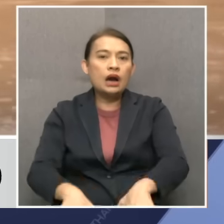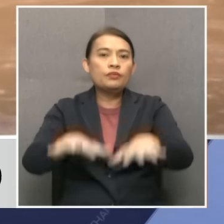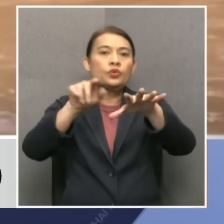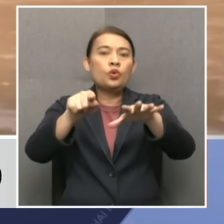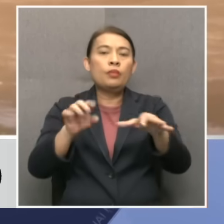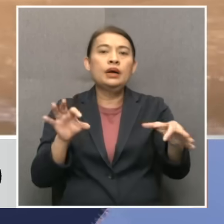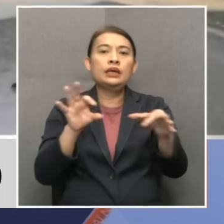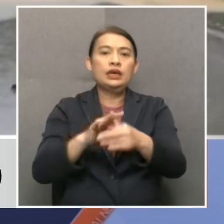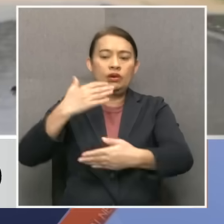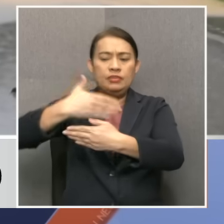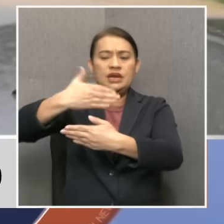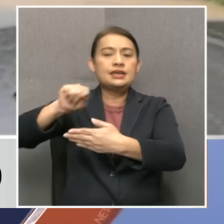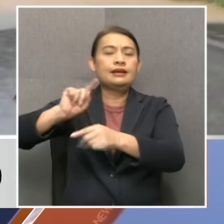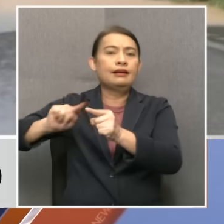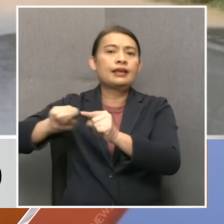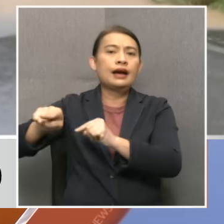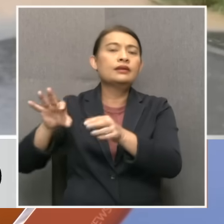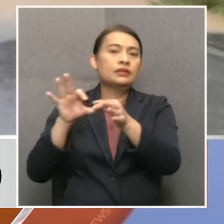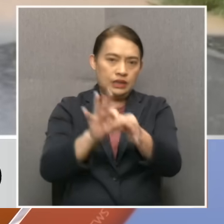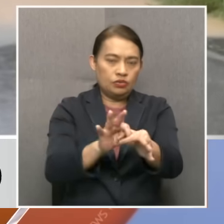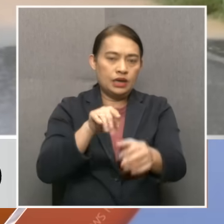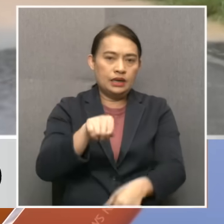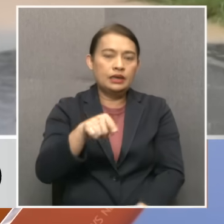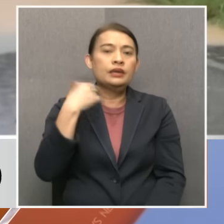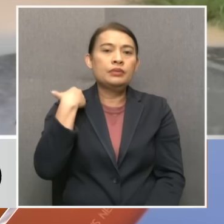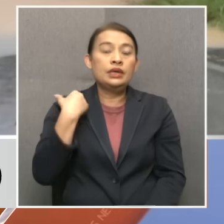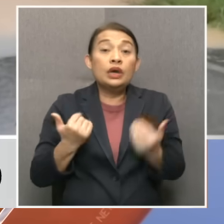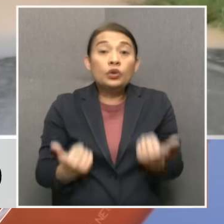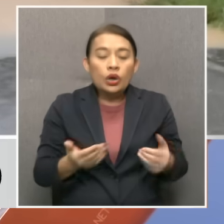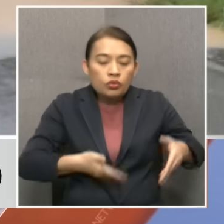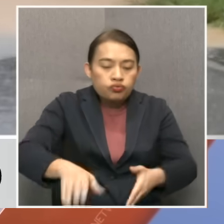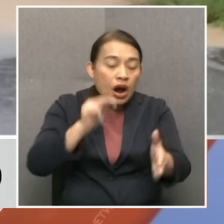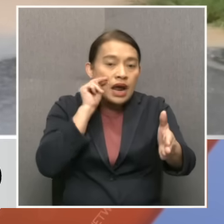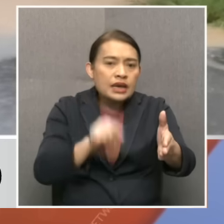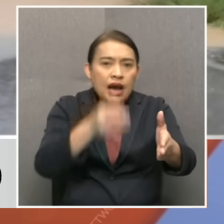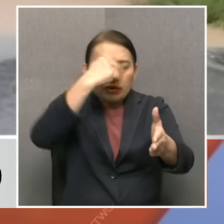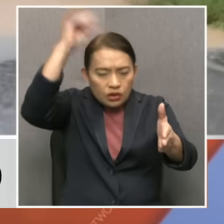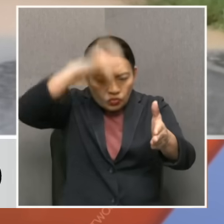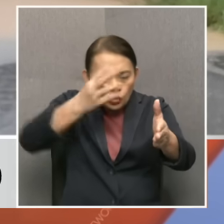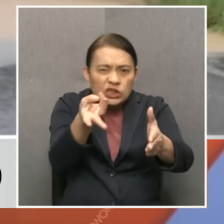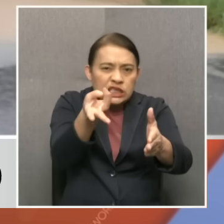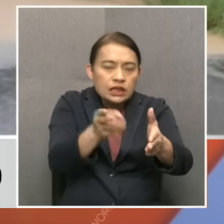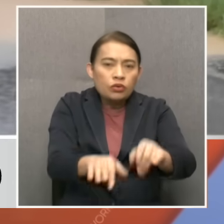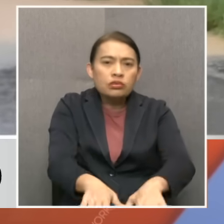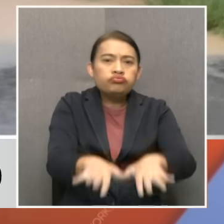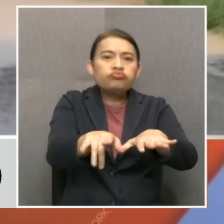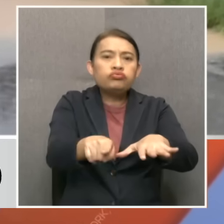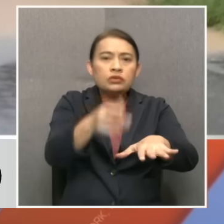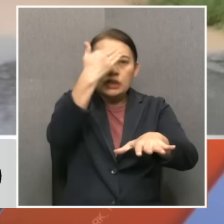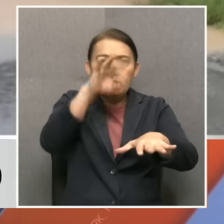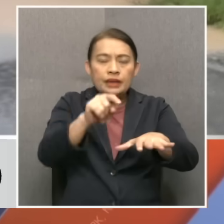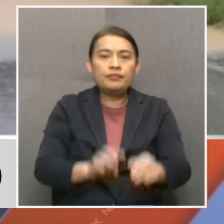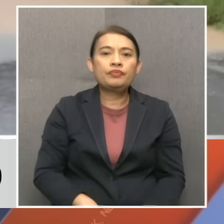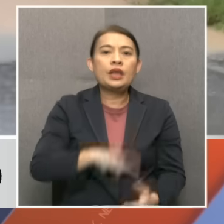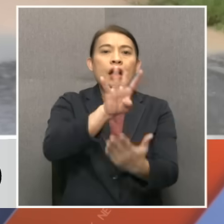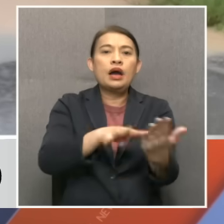กอบกันไปนะจะสังเกตเห็นว่าลุ่มน้ำทุกวันนี้ฝนตกนิดเดียวน้ำท่วมแล้วเห็นไหมเรื่องการจัดการด้านผังเมืองก็มี